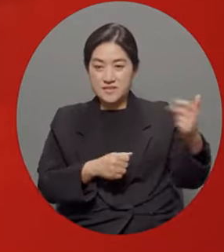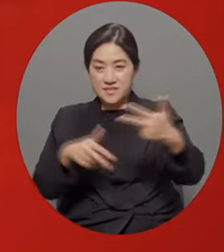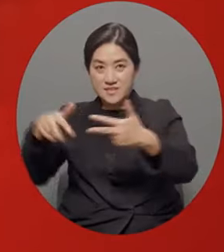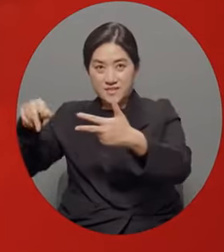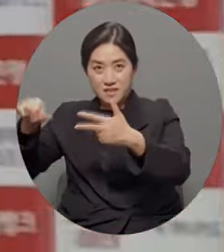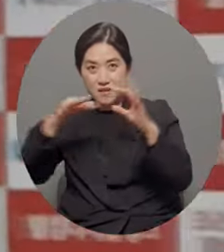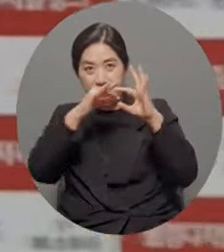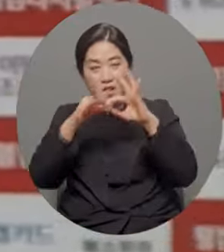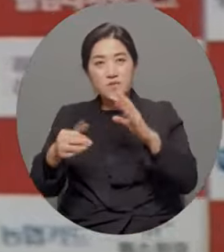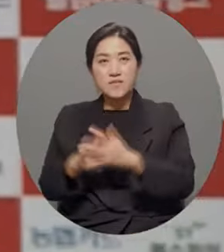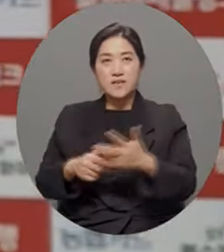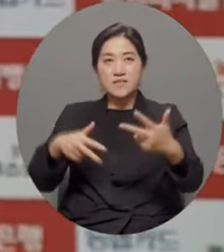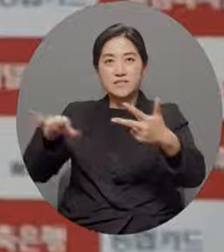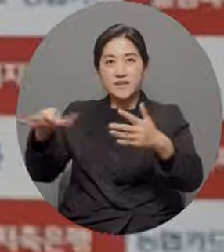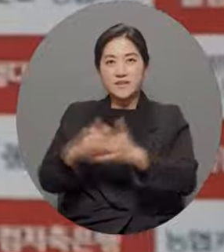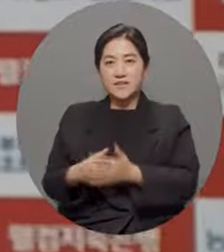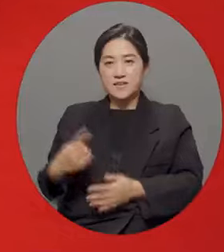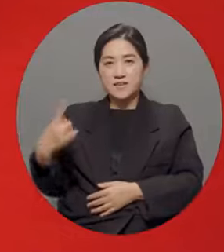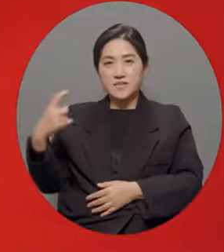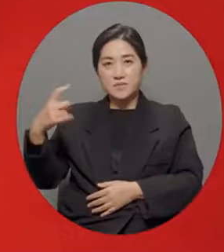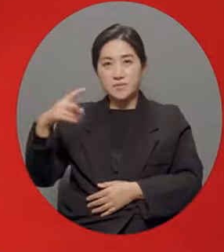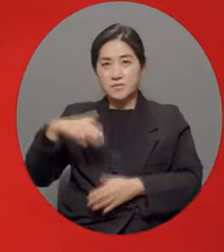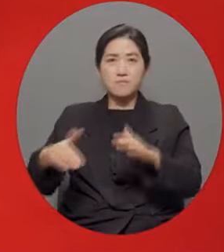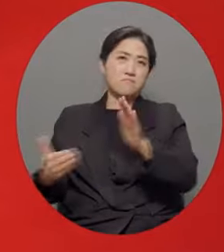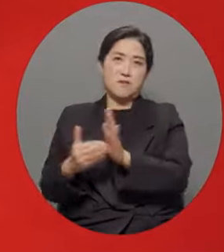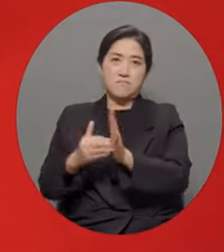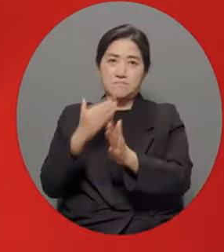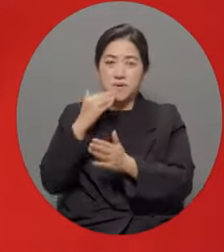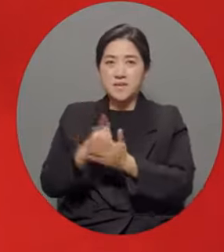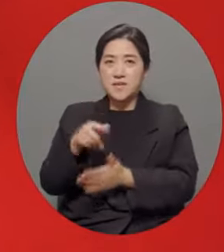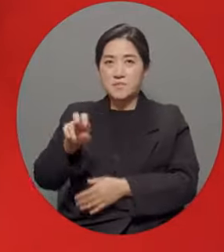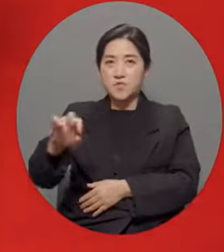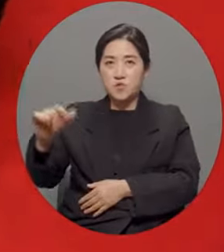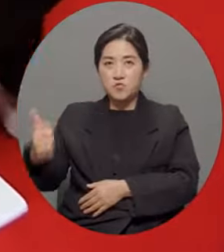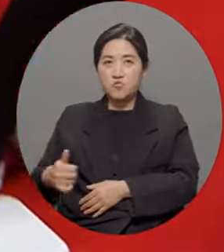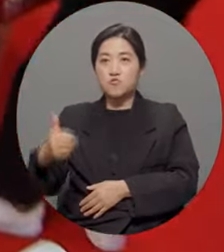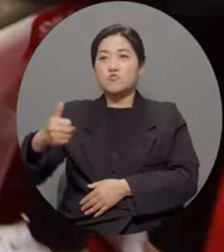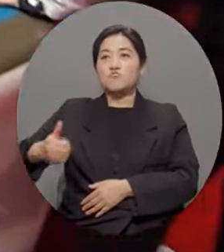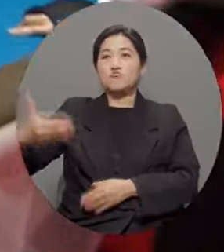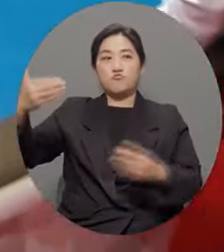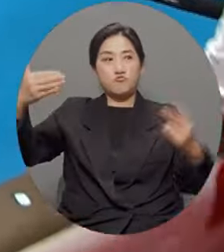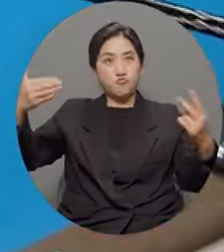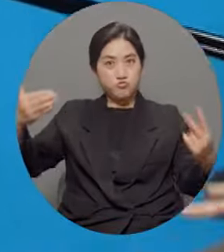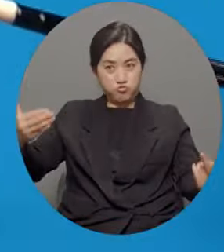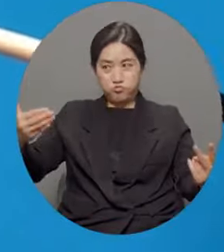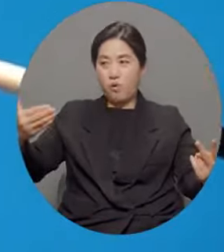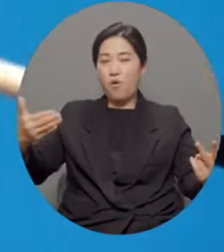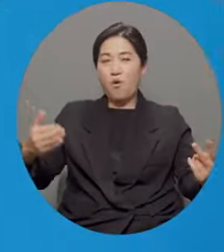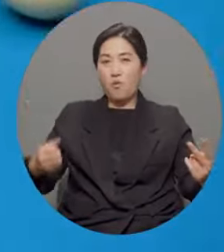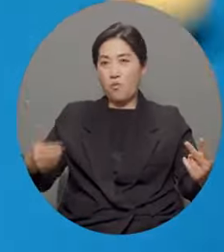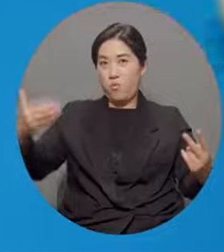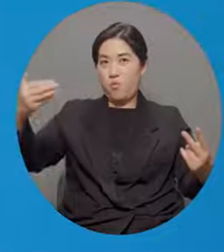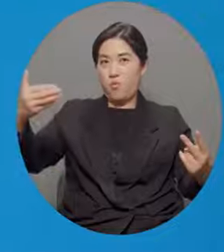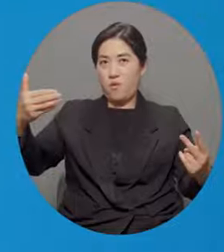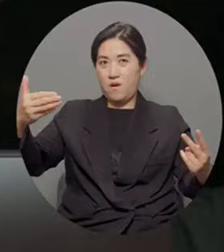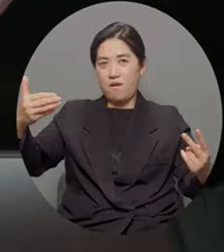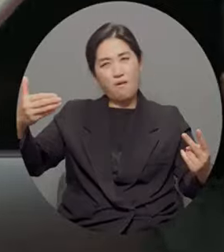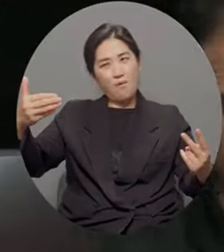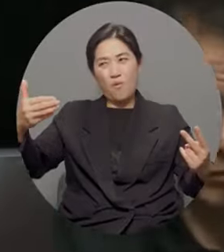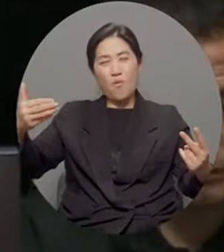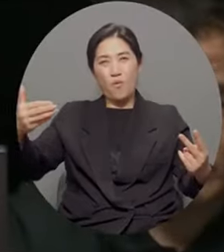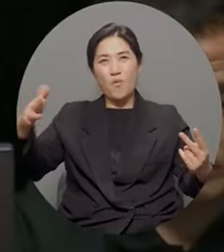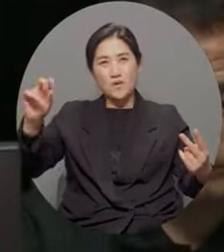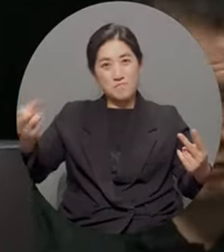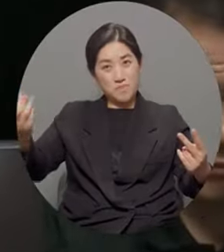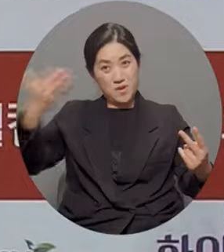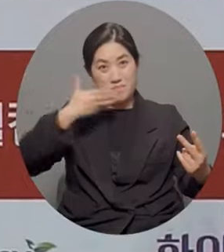이어졌는데요. 7세트는 11점이면 끝나는데 임성균 선수가 9대2까지 앞서 나갑니다. 사실상 승부가